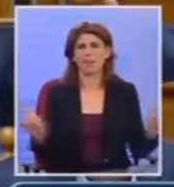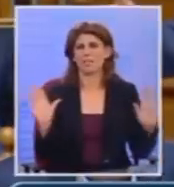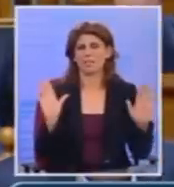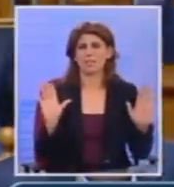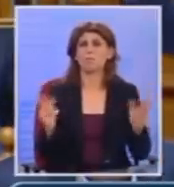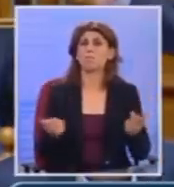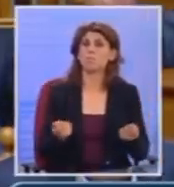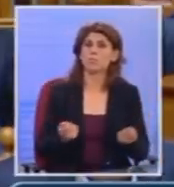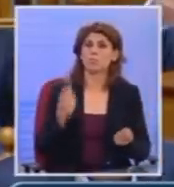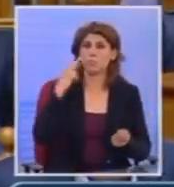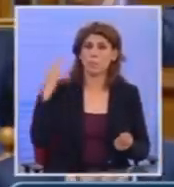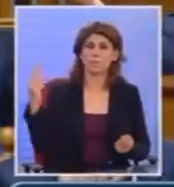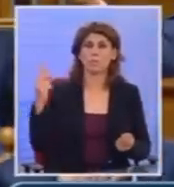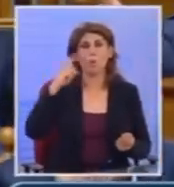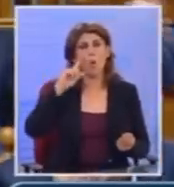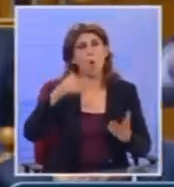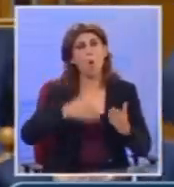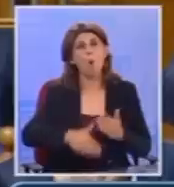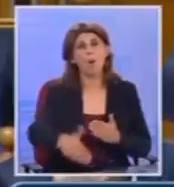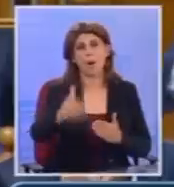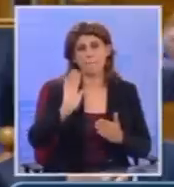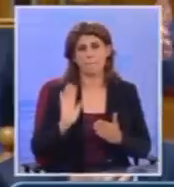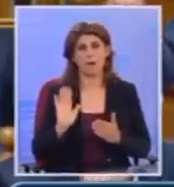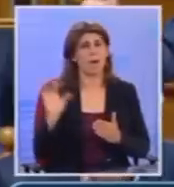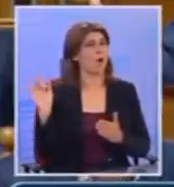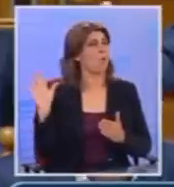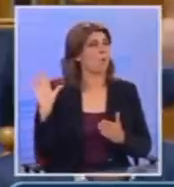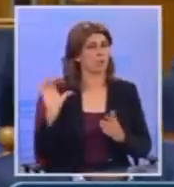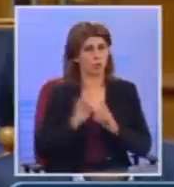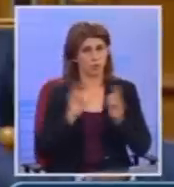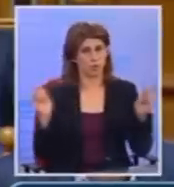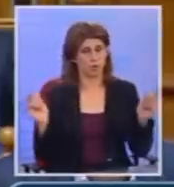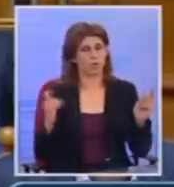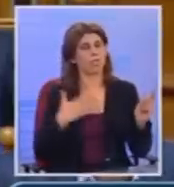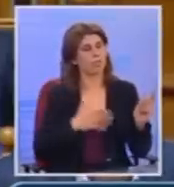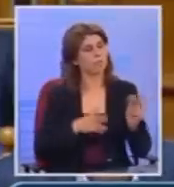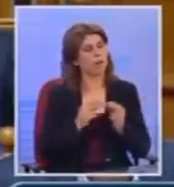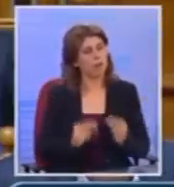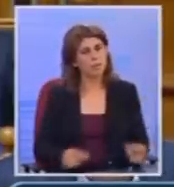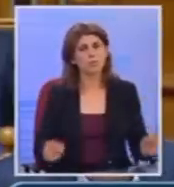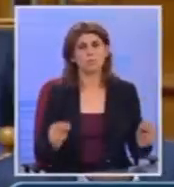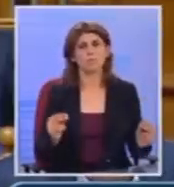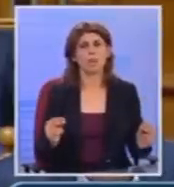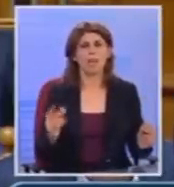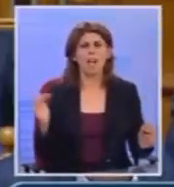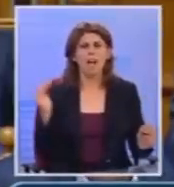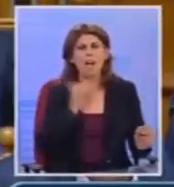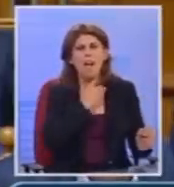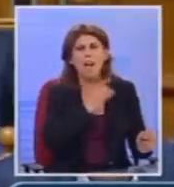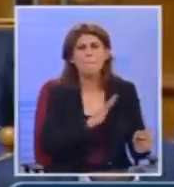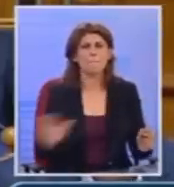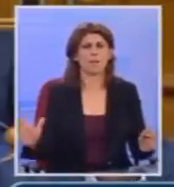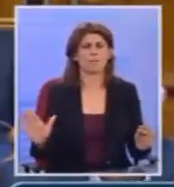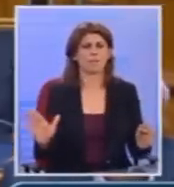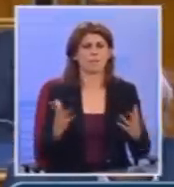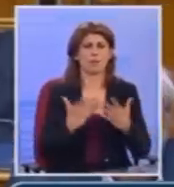πανεπιστήμιο των οραμάτων μας, ούτε το σχολείο των οραμάτων μας. Πάνε να λύσουν άμεσες και επίγουσες